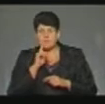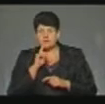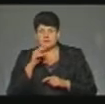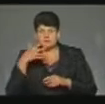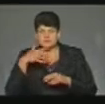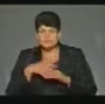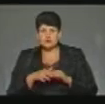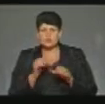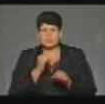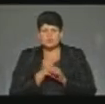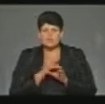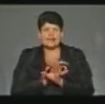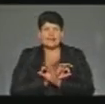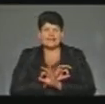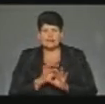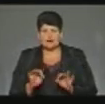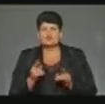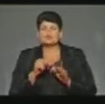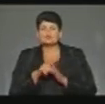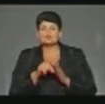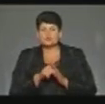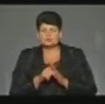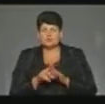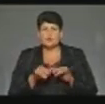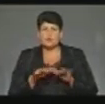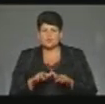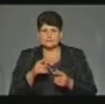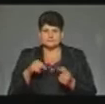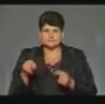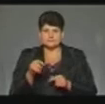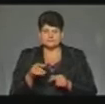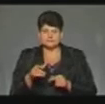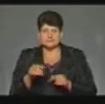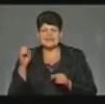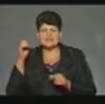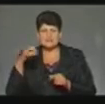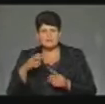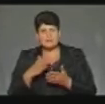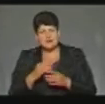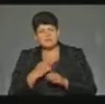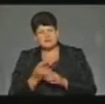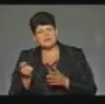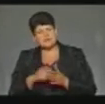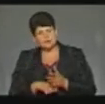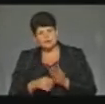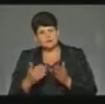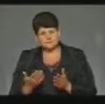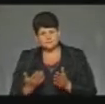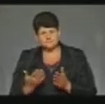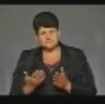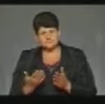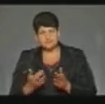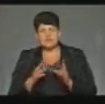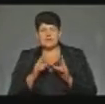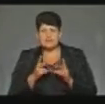схема буде працювати ідеально. В чому заключається рух схеми? Світлофор має працювати чи має бути виключений?